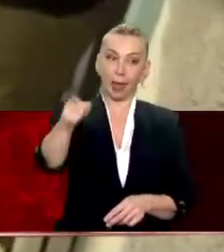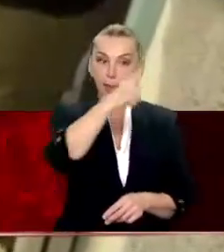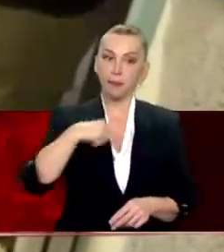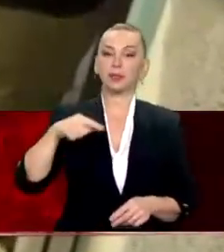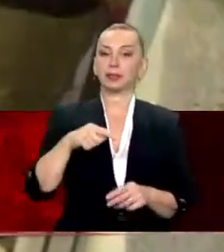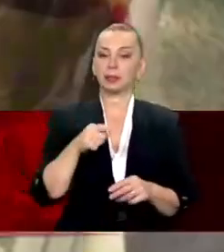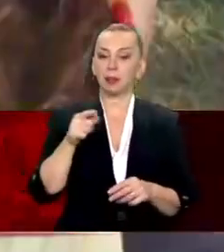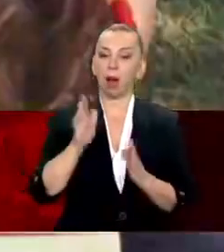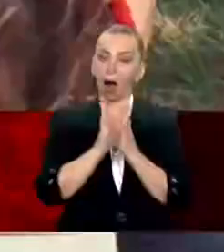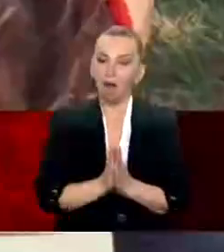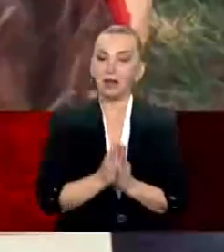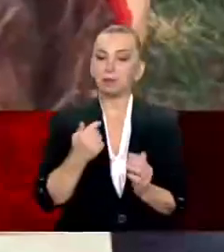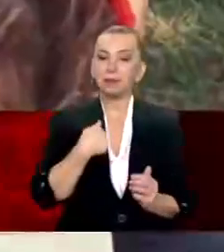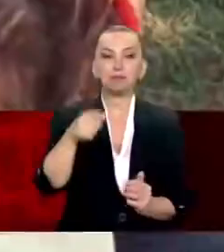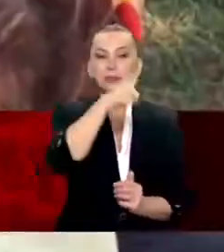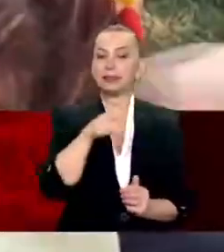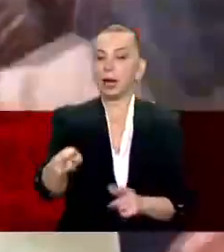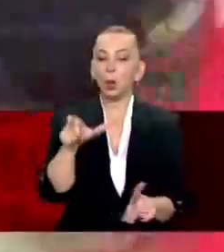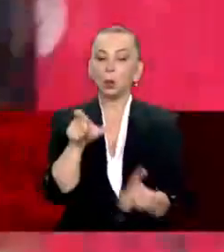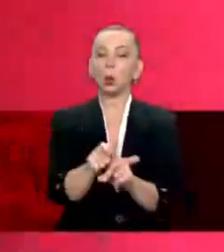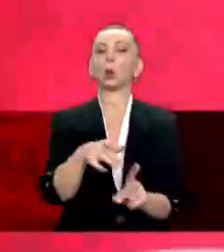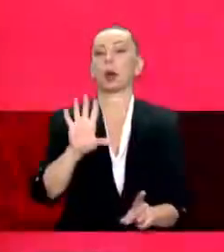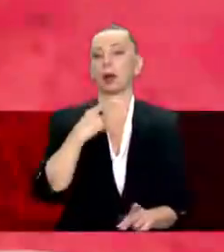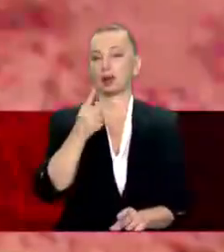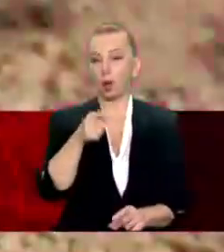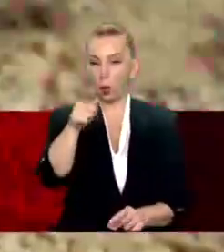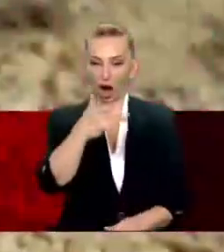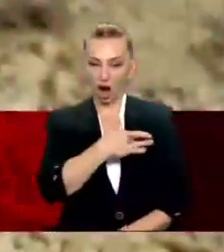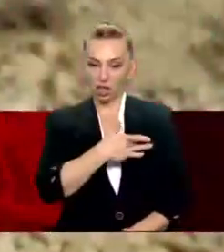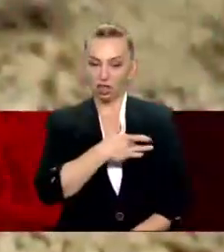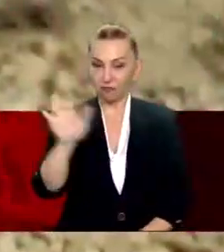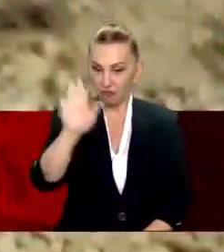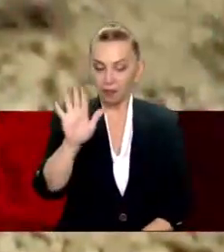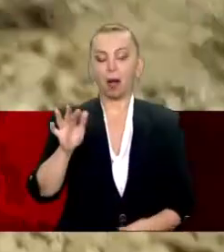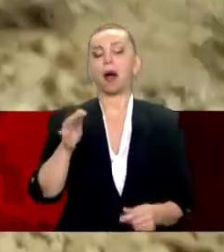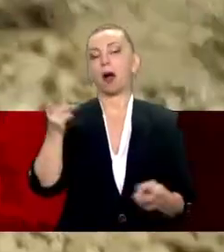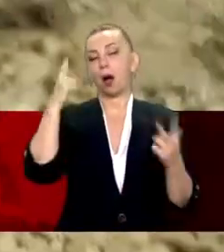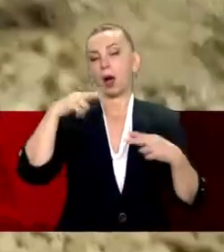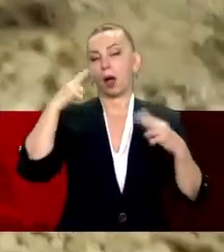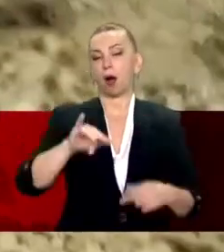Seni koruyamadık. O acı vedada gözyaşları dinmedi.